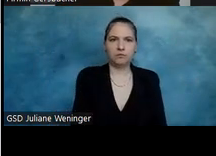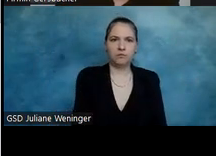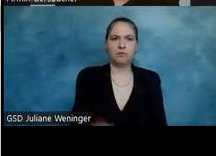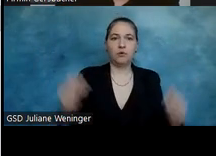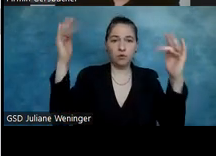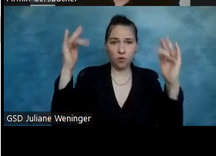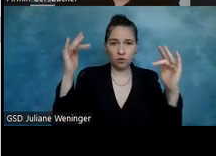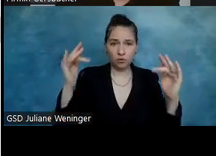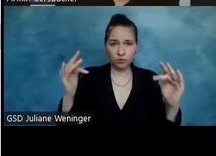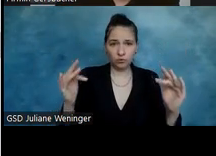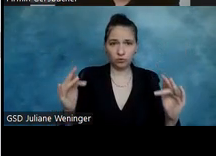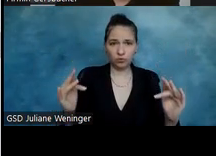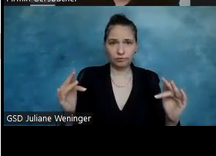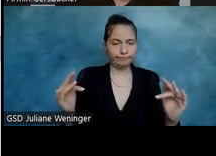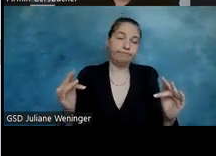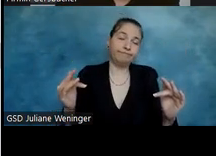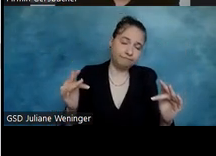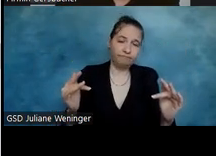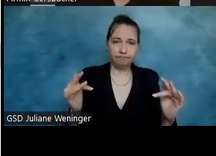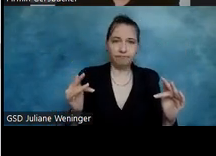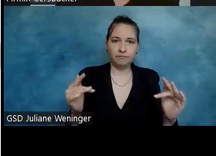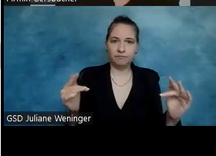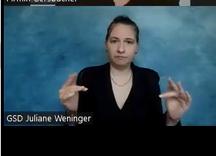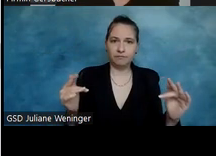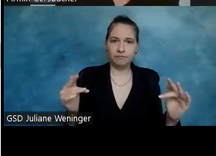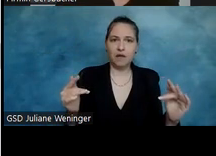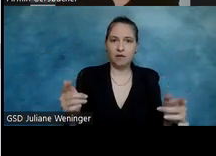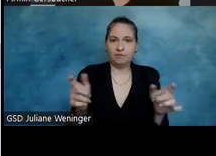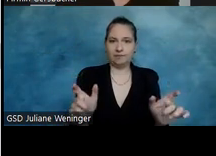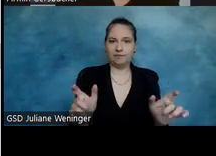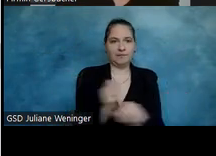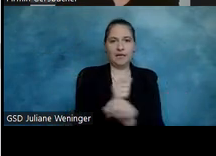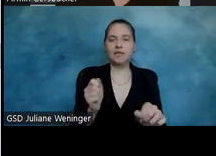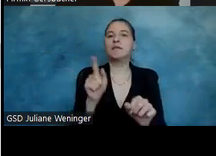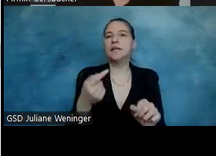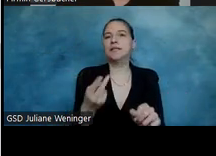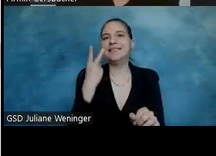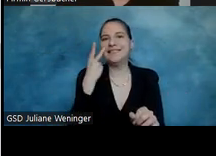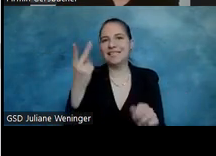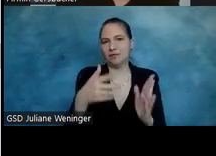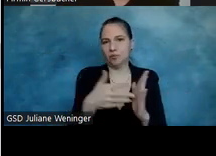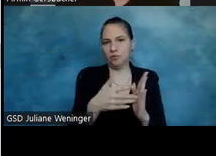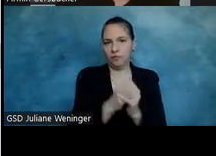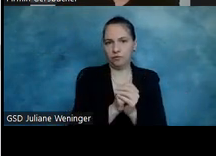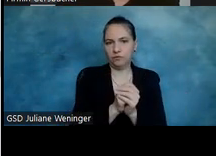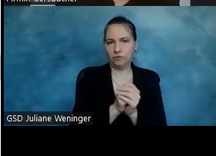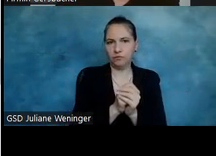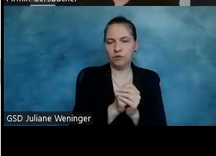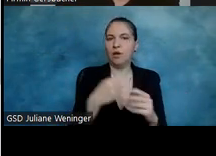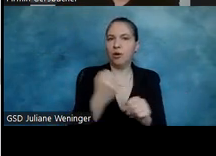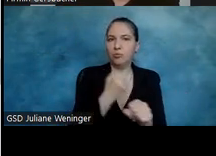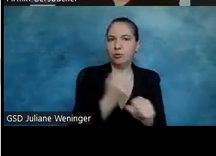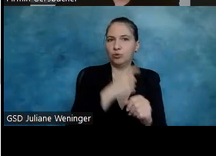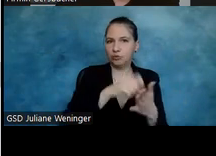ganz unten, da kommt man halt nicht drum herum, ist dann auch die Sichtprüfung. Das sind dann wirklich so Prüfschritte oder so Checkpunkte, die muss man sich